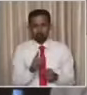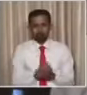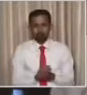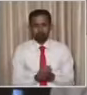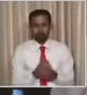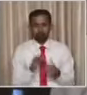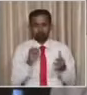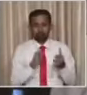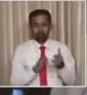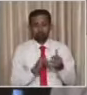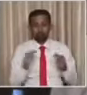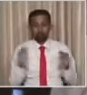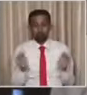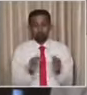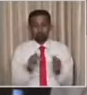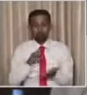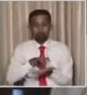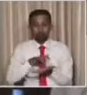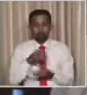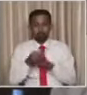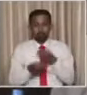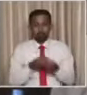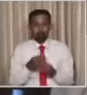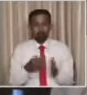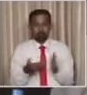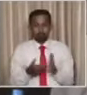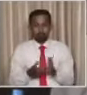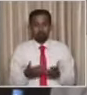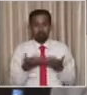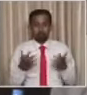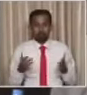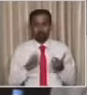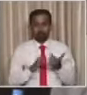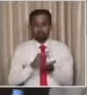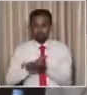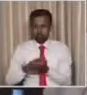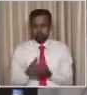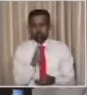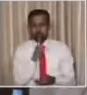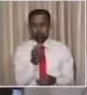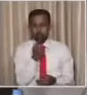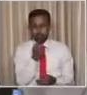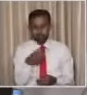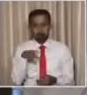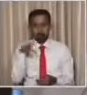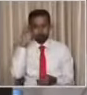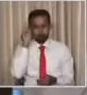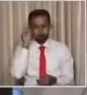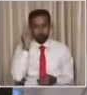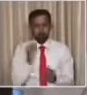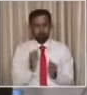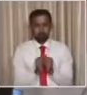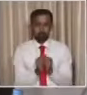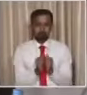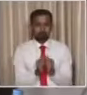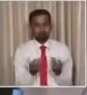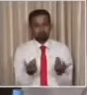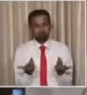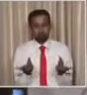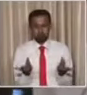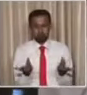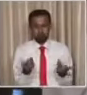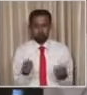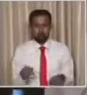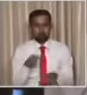මේ SMEs කොටක් පීඩාවට පත් වෙලා. ශෙහා නැමැතුමත් නැගිටලා කිව්වා, "ඔව් අපි පිළිගන්නවා. හැබැයි අපිට ඒකට කරන්න දෙයක් නැහැ. අපිට